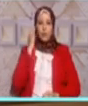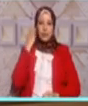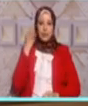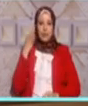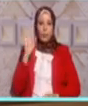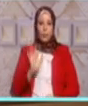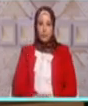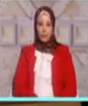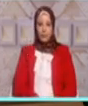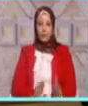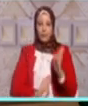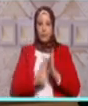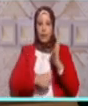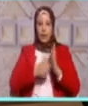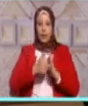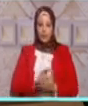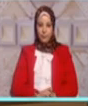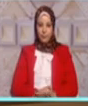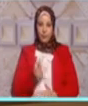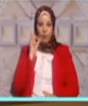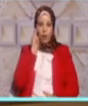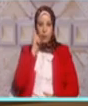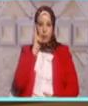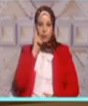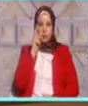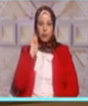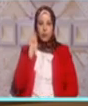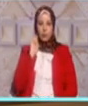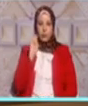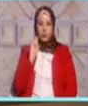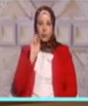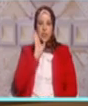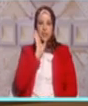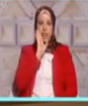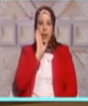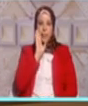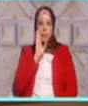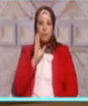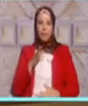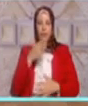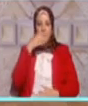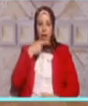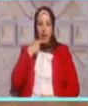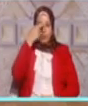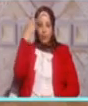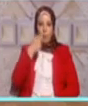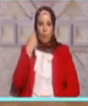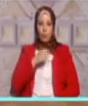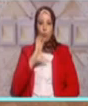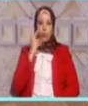العامة الناجحين. الخبر الحقيقة اللي معايا بيقول وزير التعليم يهنئ الناجحون بالثانوية